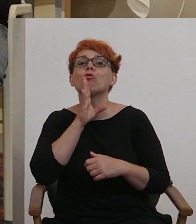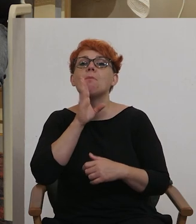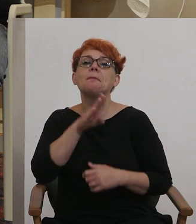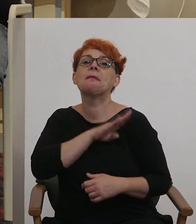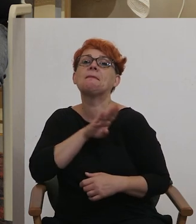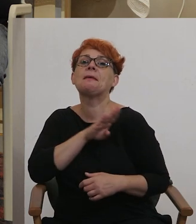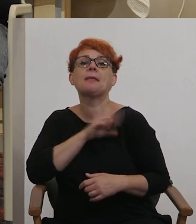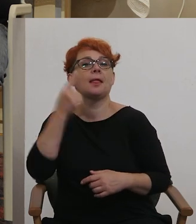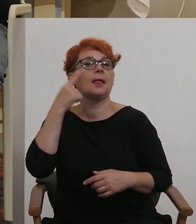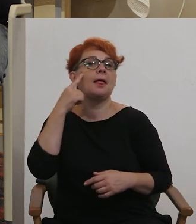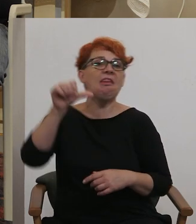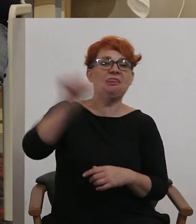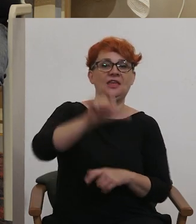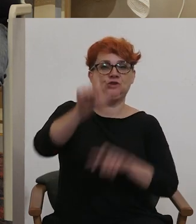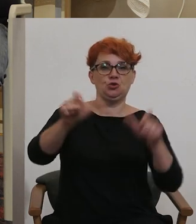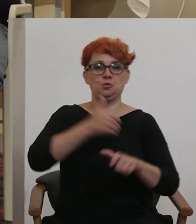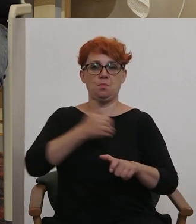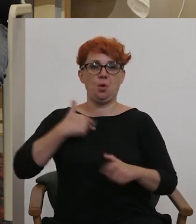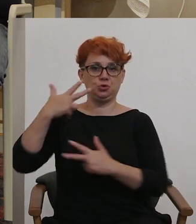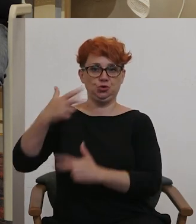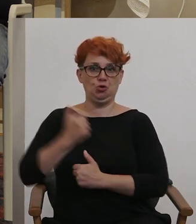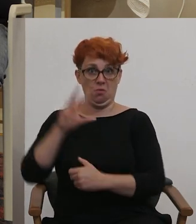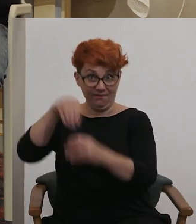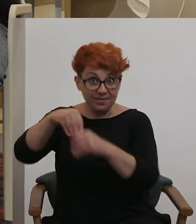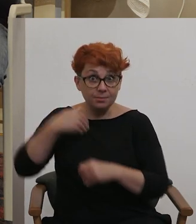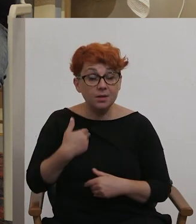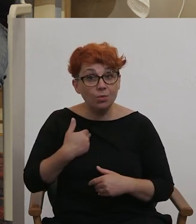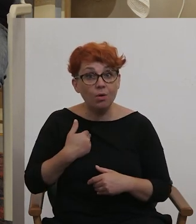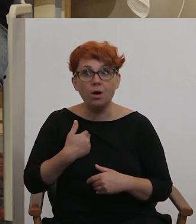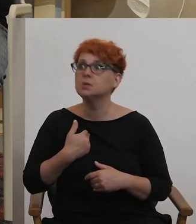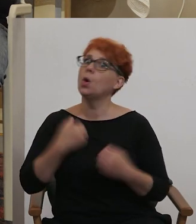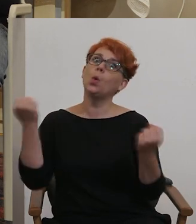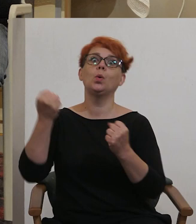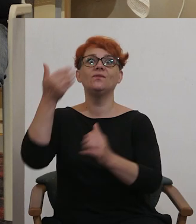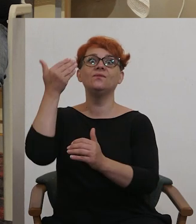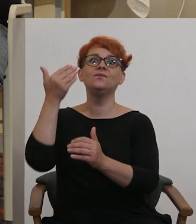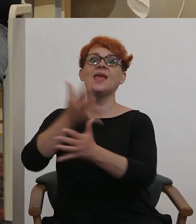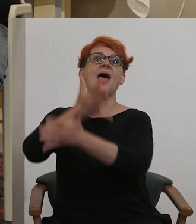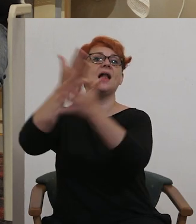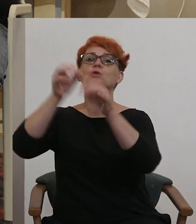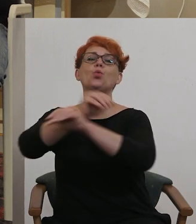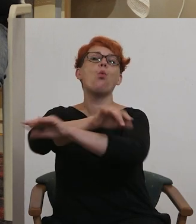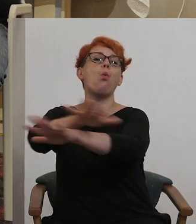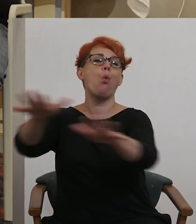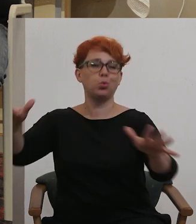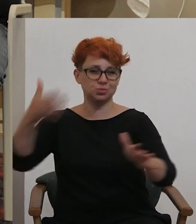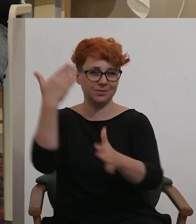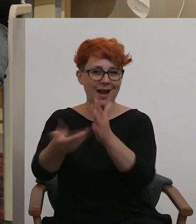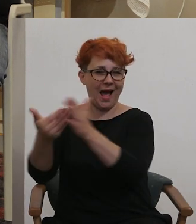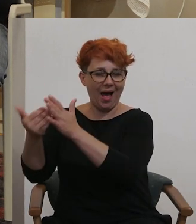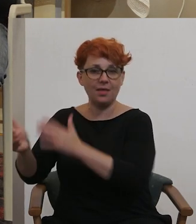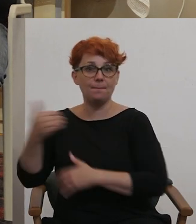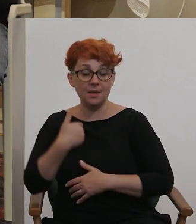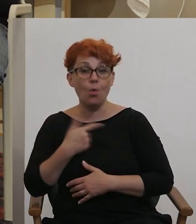Cassino około 1000 polskich żołnierzy i mówi się, że to są wielkie straty. A